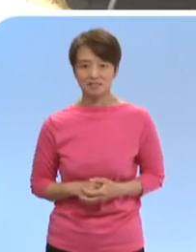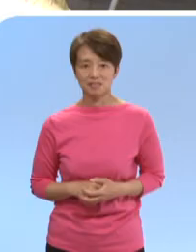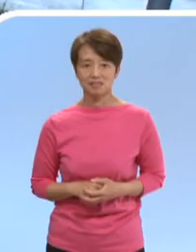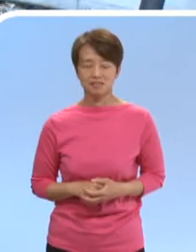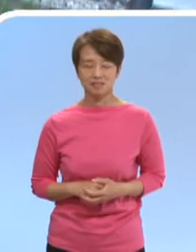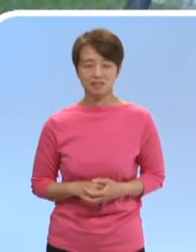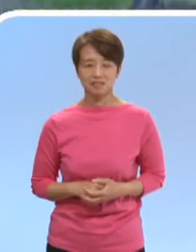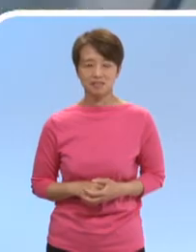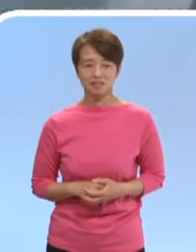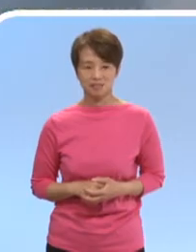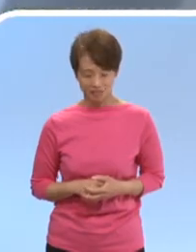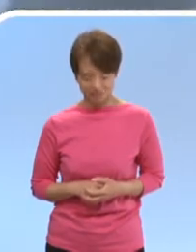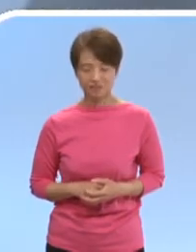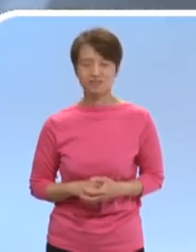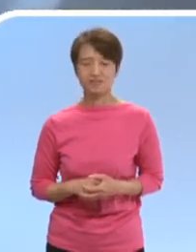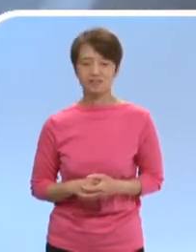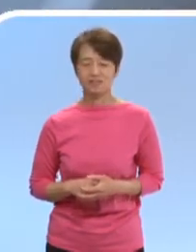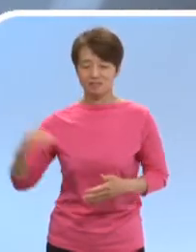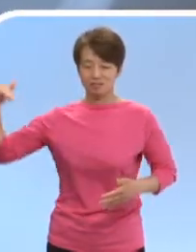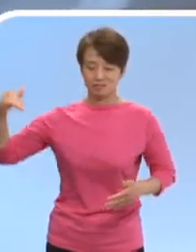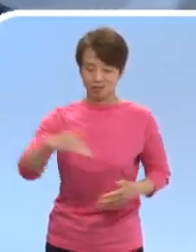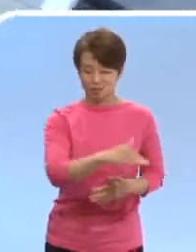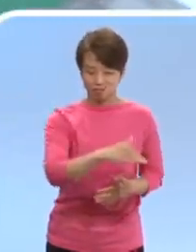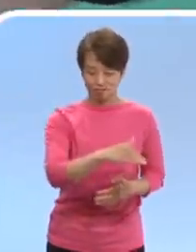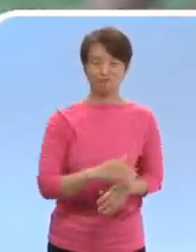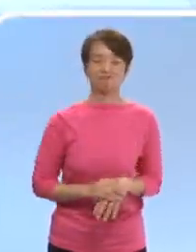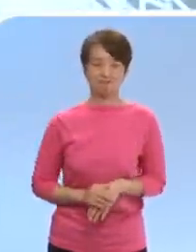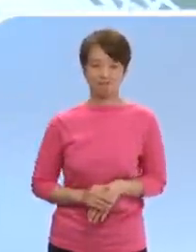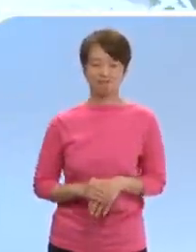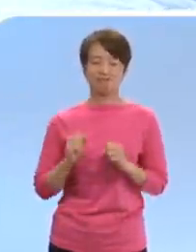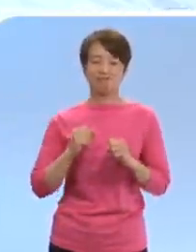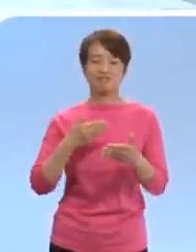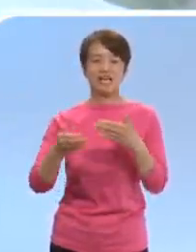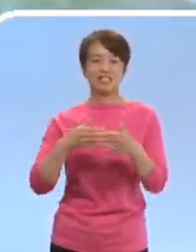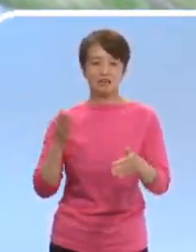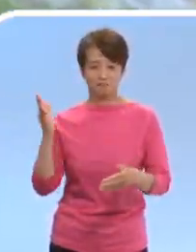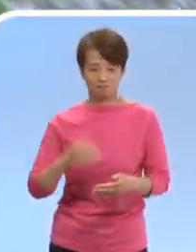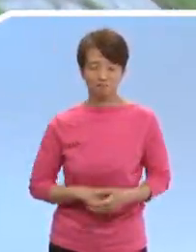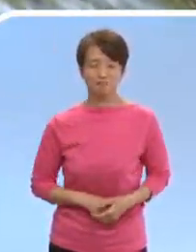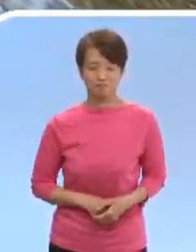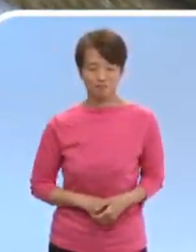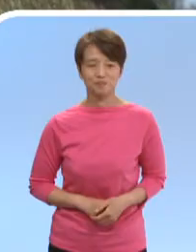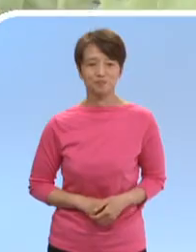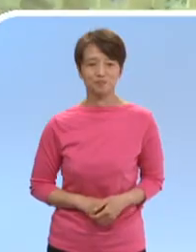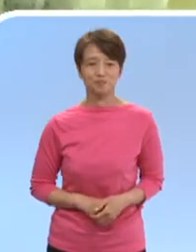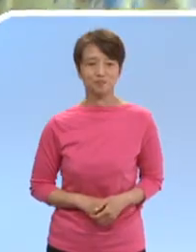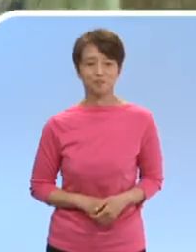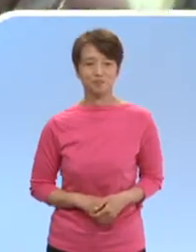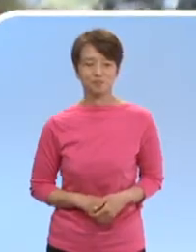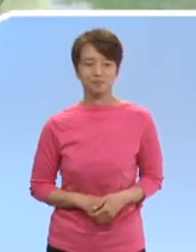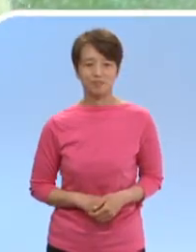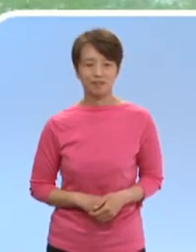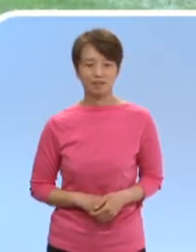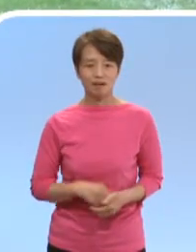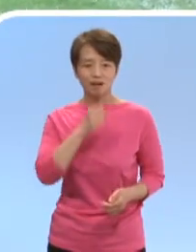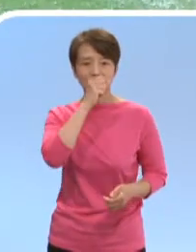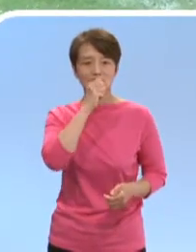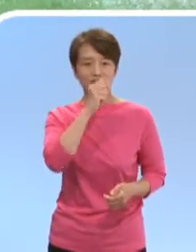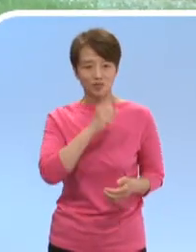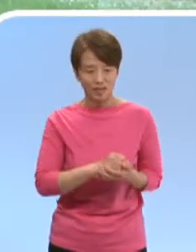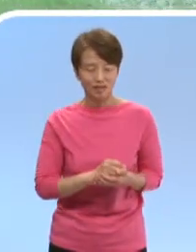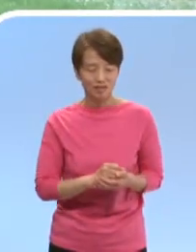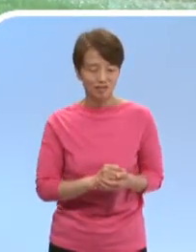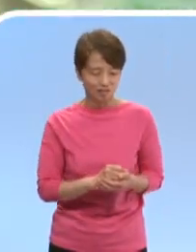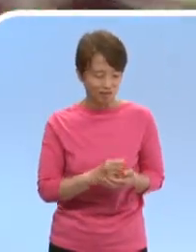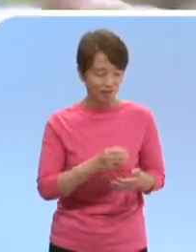です。 ということで、スライダーそうめん流しを体験。 来た来た来た、おいいですね。